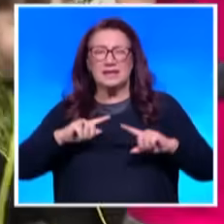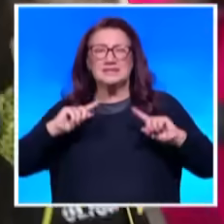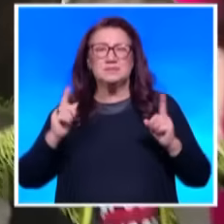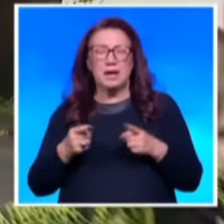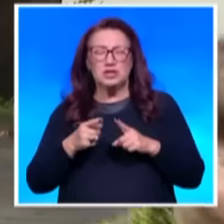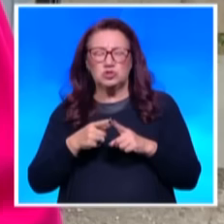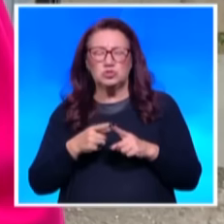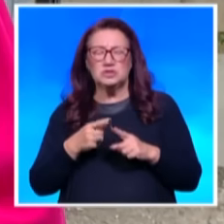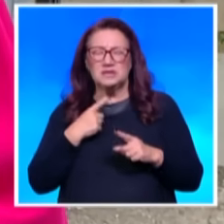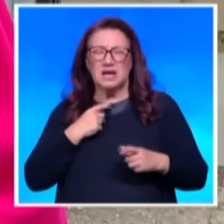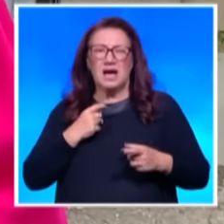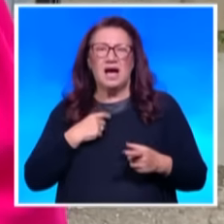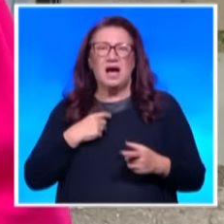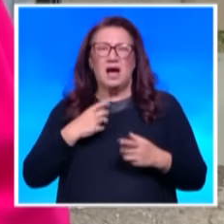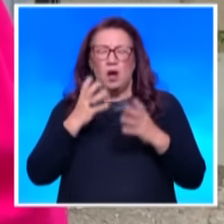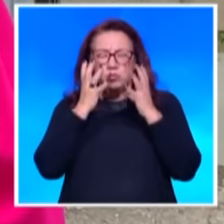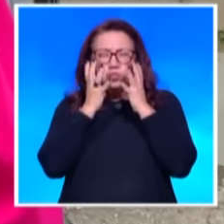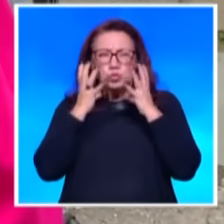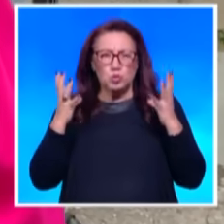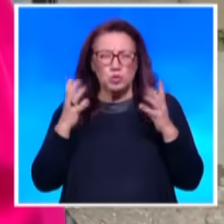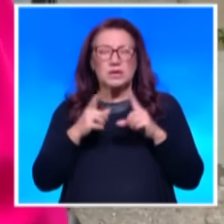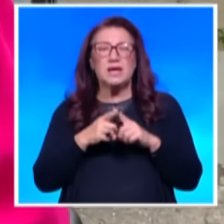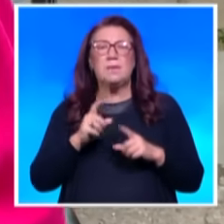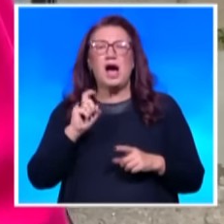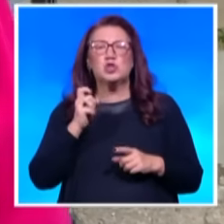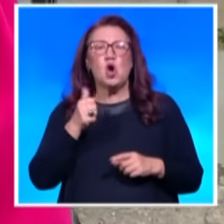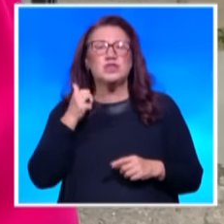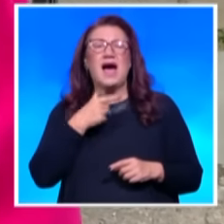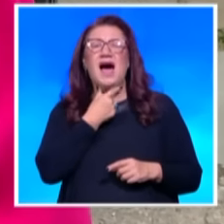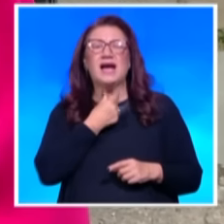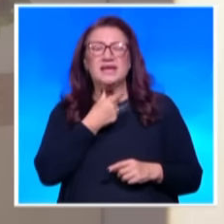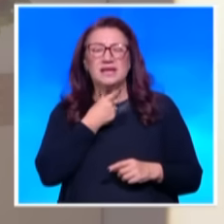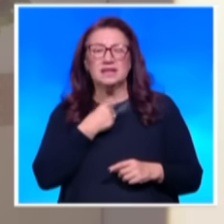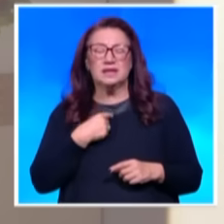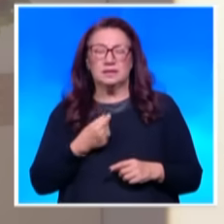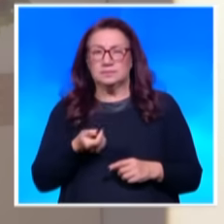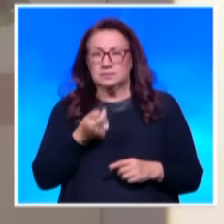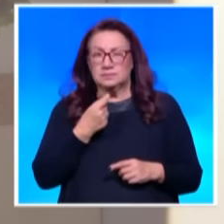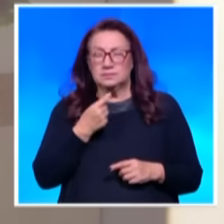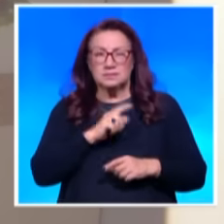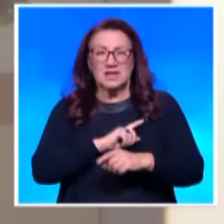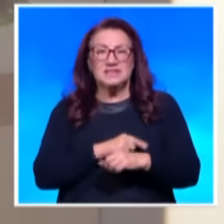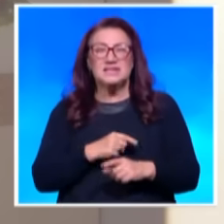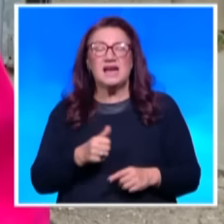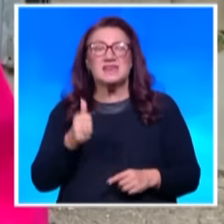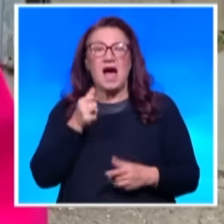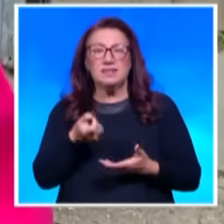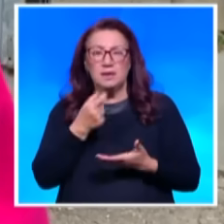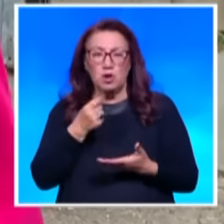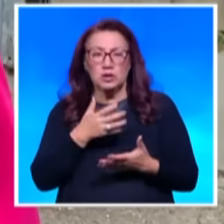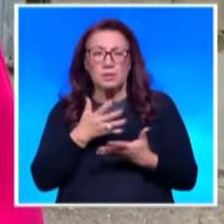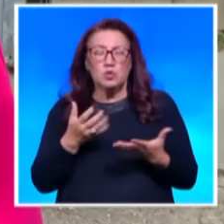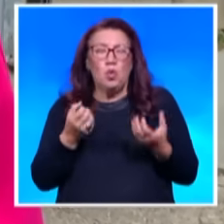и гнойна ангина. И бяхме на много силни антибиотици и просто много ни беше сериозно положението.